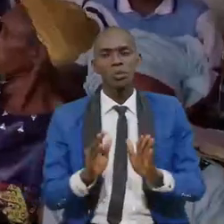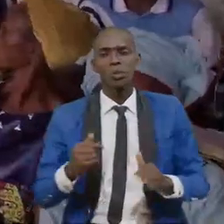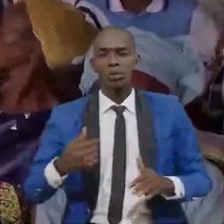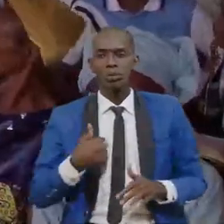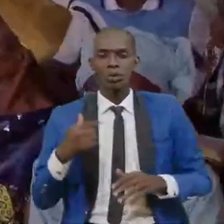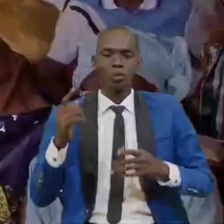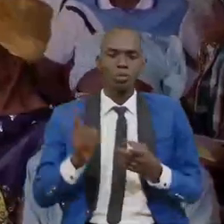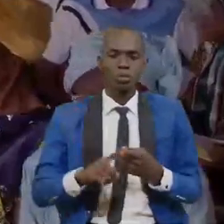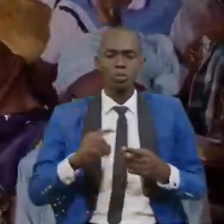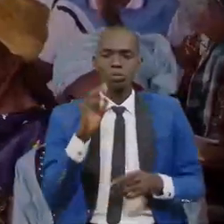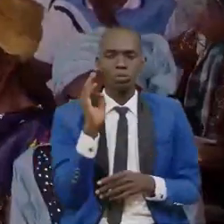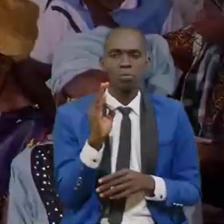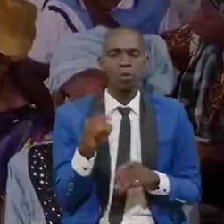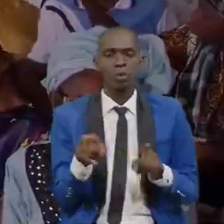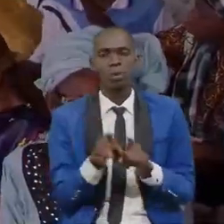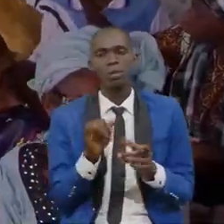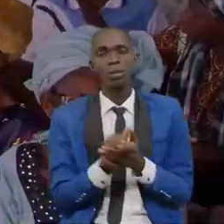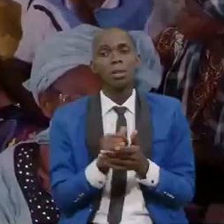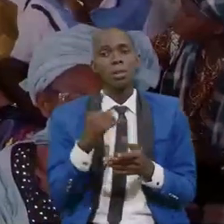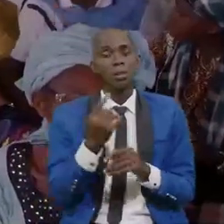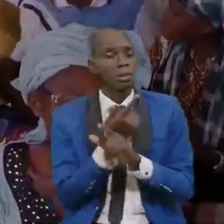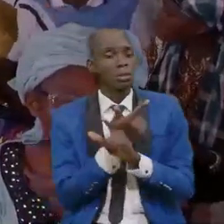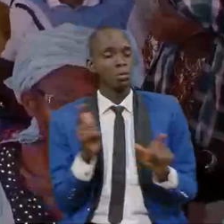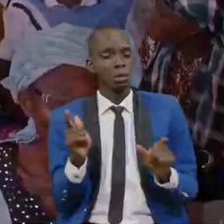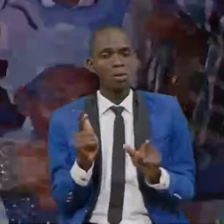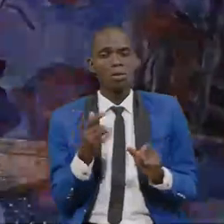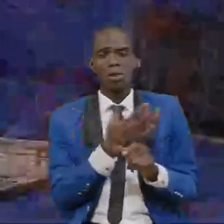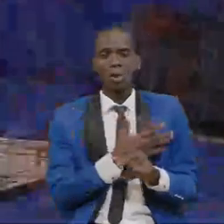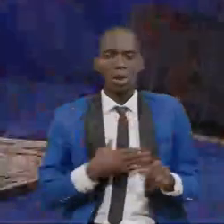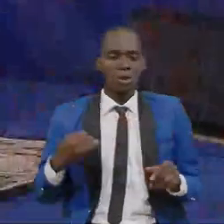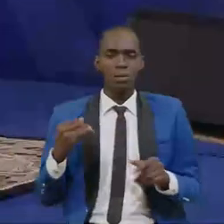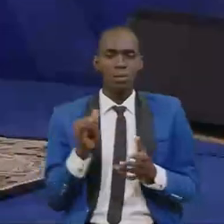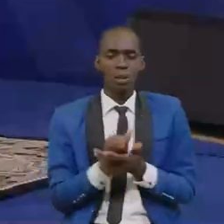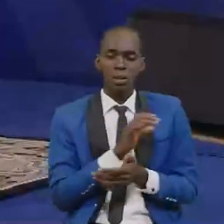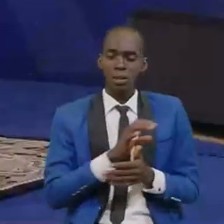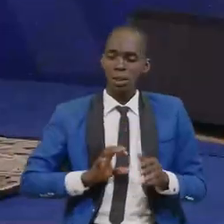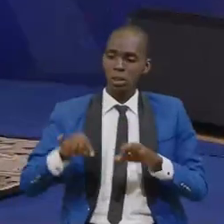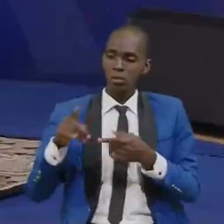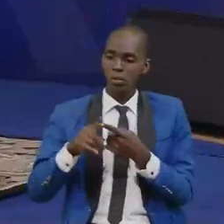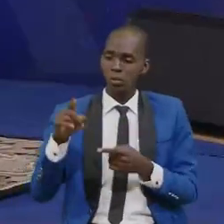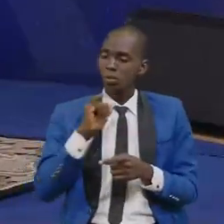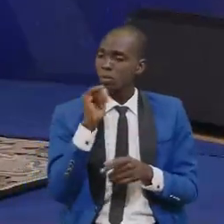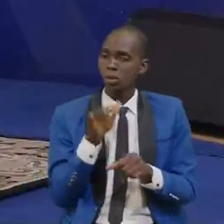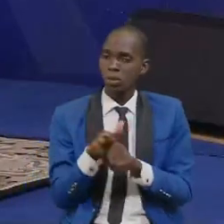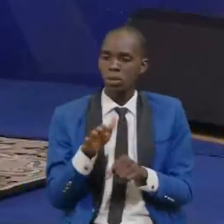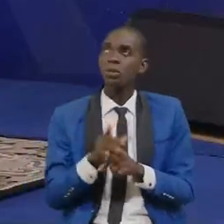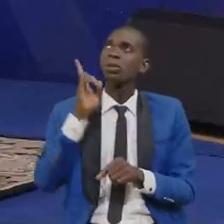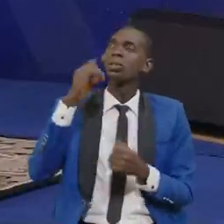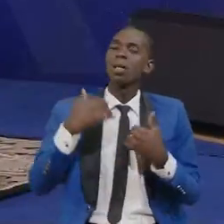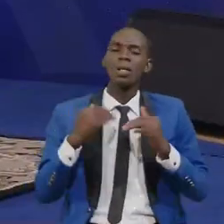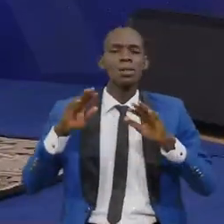liberté, et la liberté, ce que Christ nous a donné, comme si ce n'est pas suffisant. Il nous a donné la